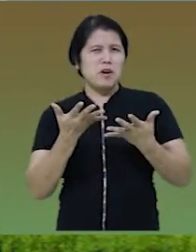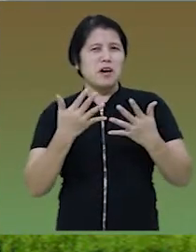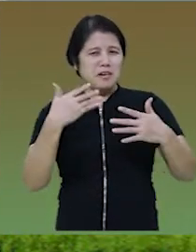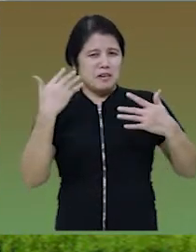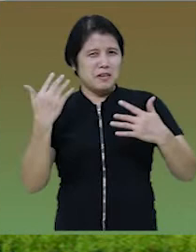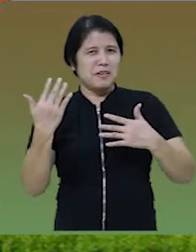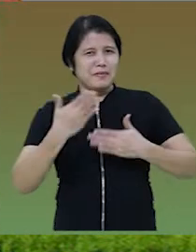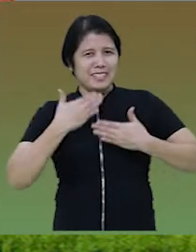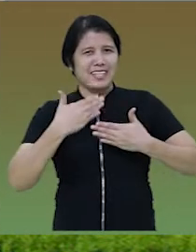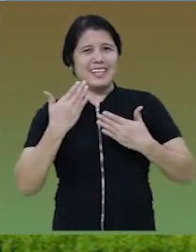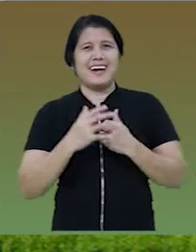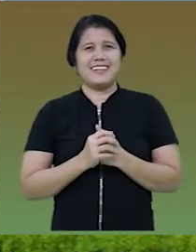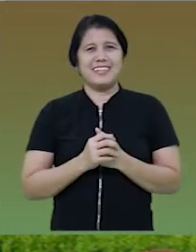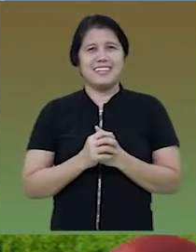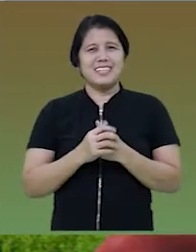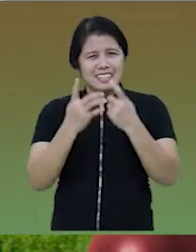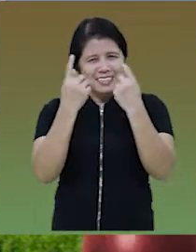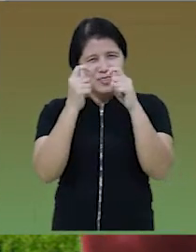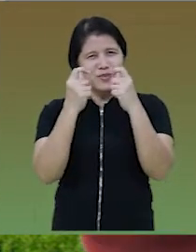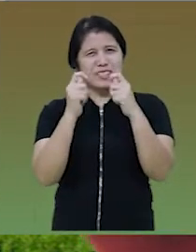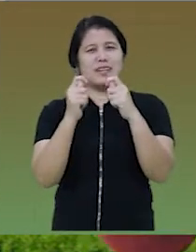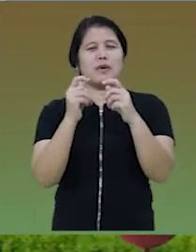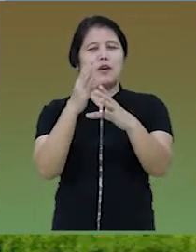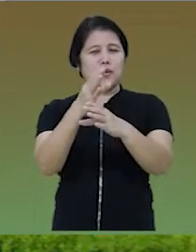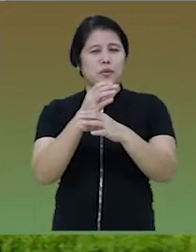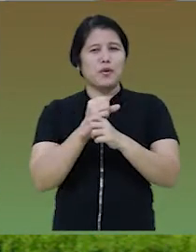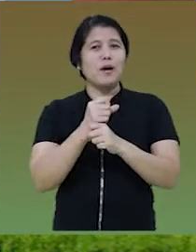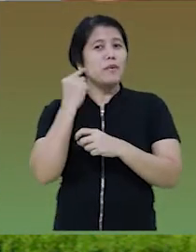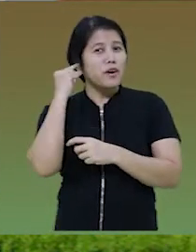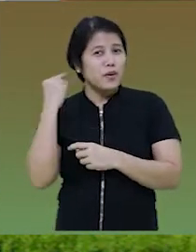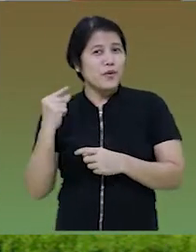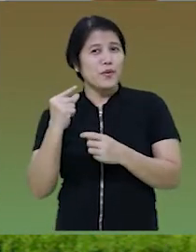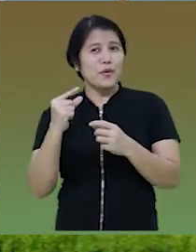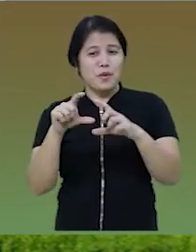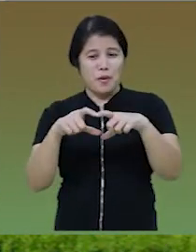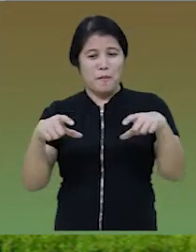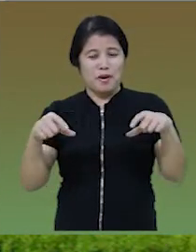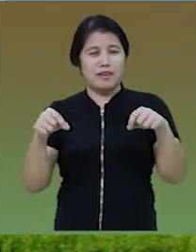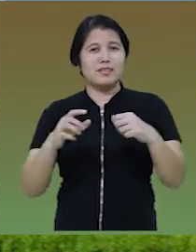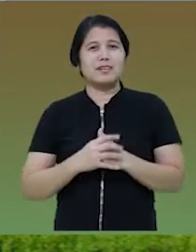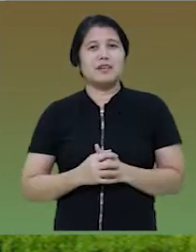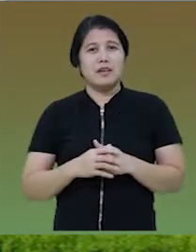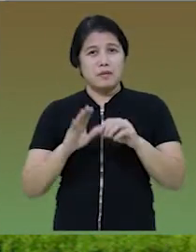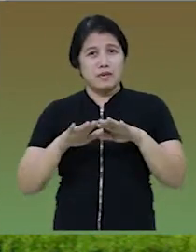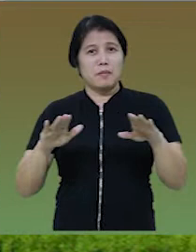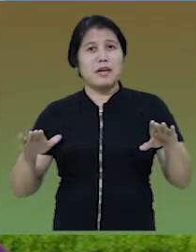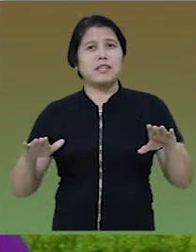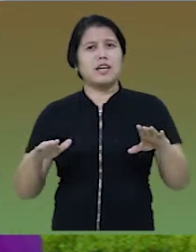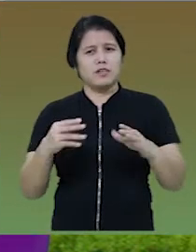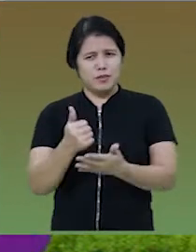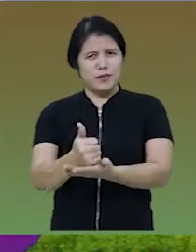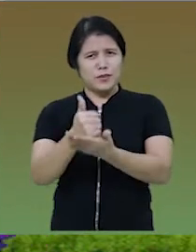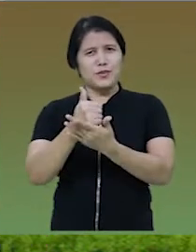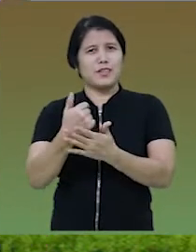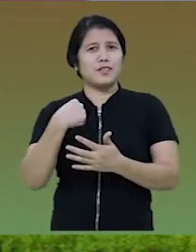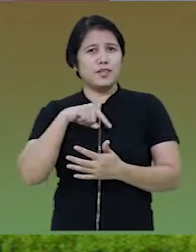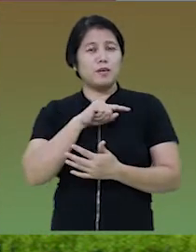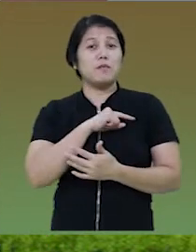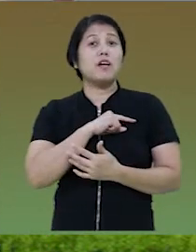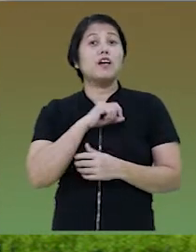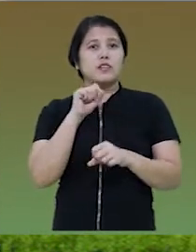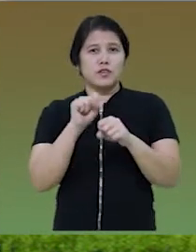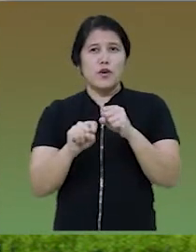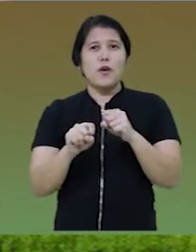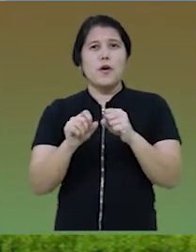po, susubukan po naming makuha ang lahat ng gold bars. Mga bata, tulungan ninyo kami upang makuha